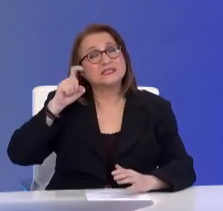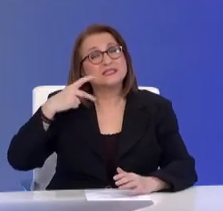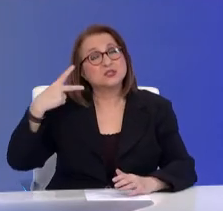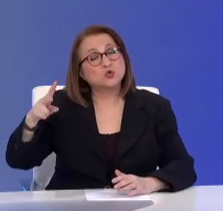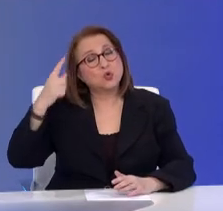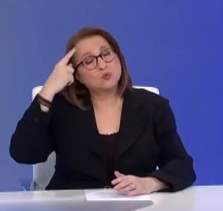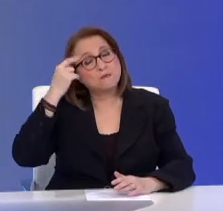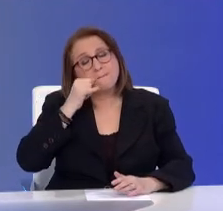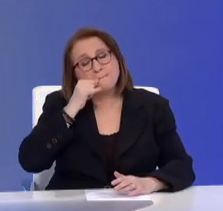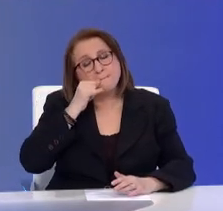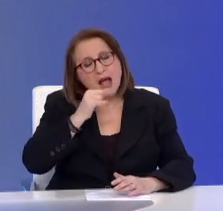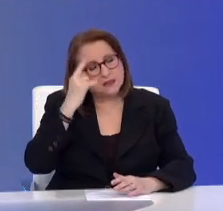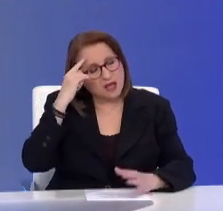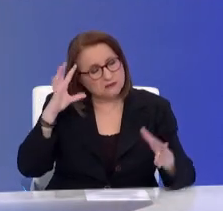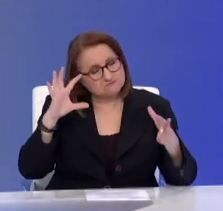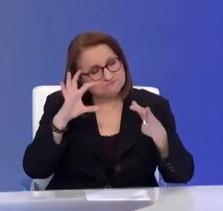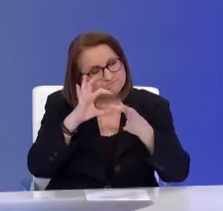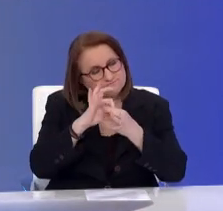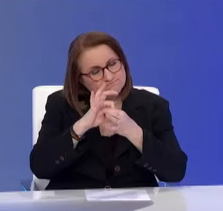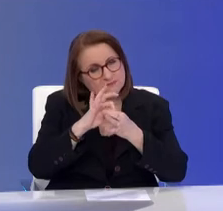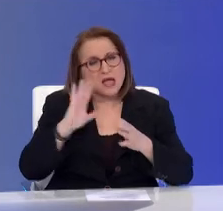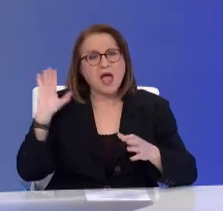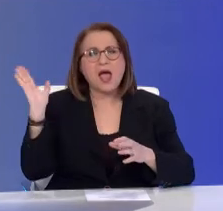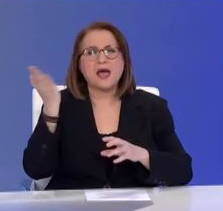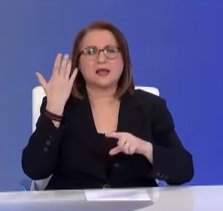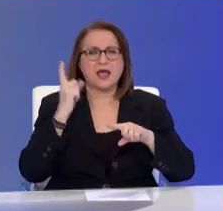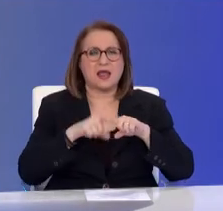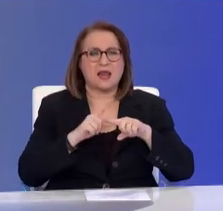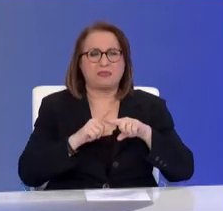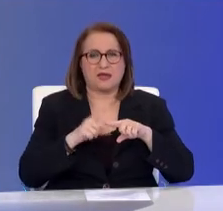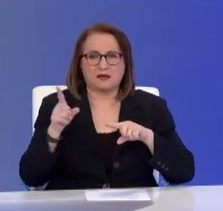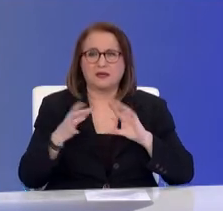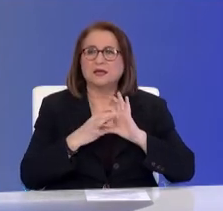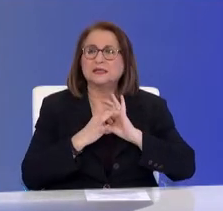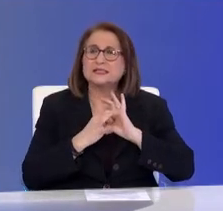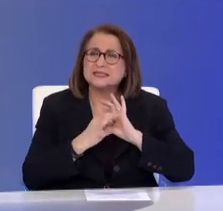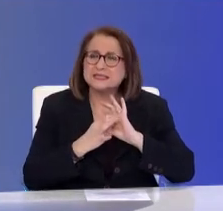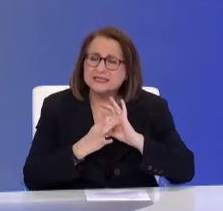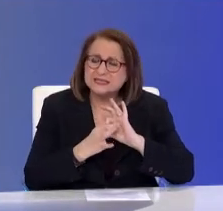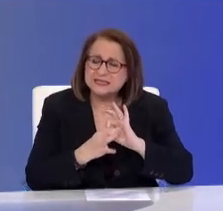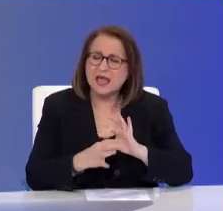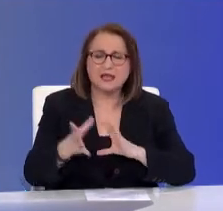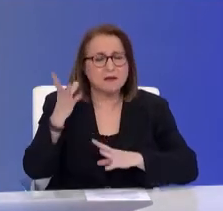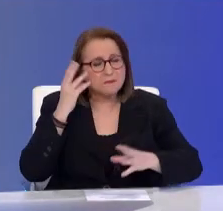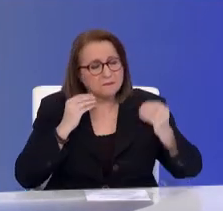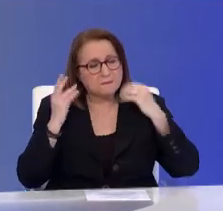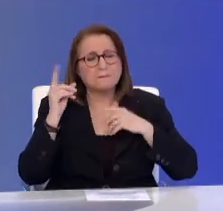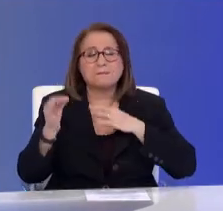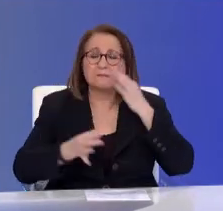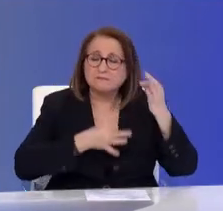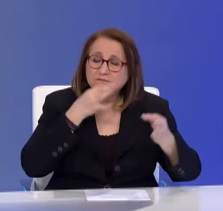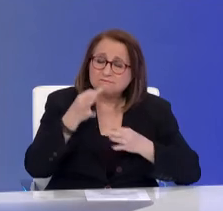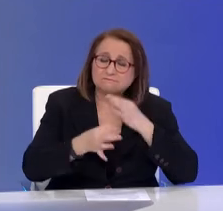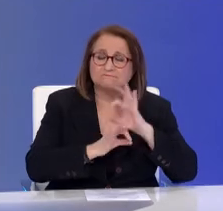αξίες του ελληνικού πολιτισμού. Όπως συνεχίζει να λέει, συνεχίζει να μαθαίνει από τα έργα του